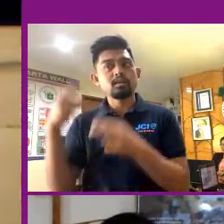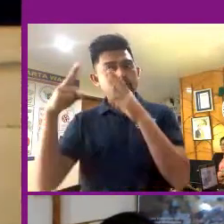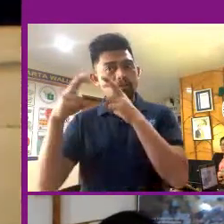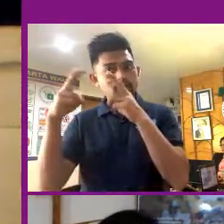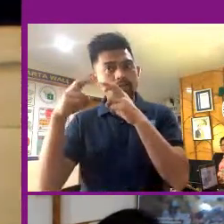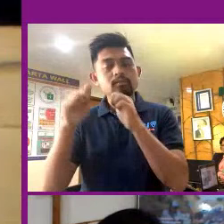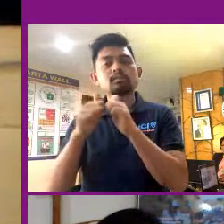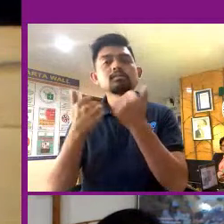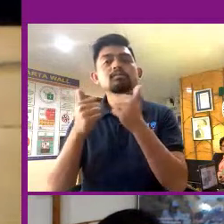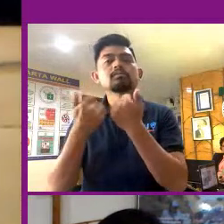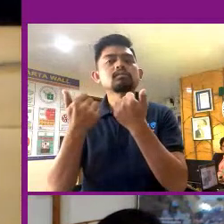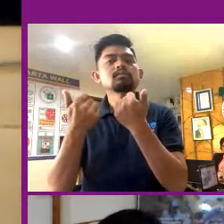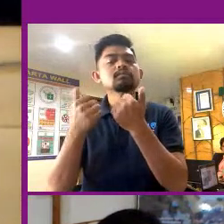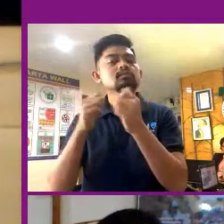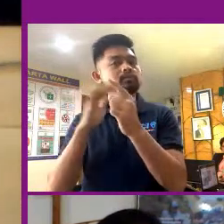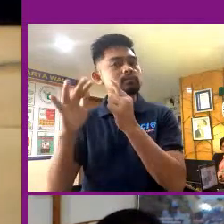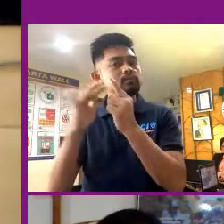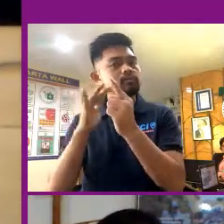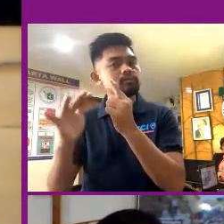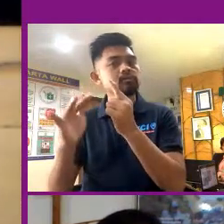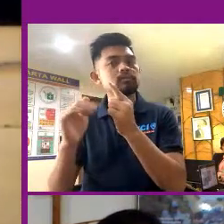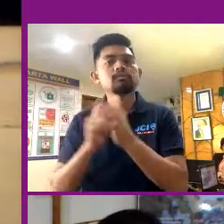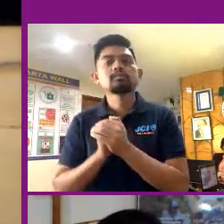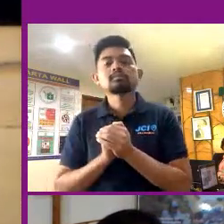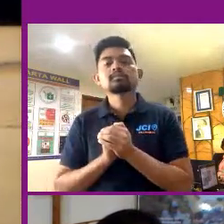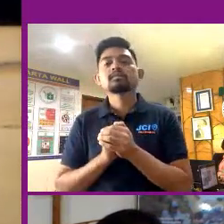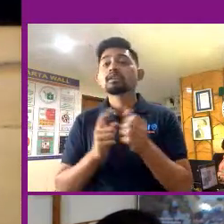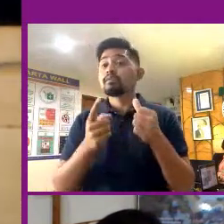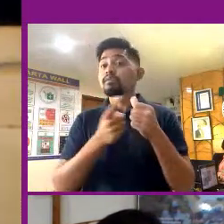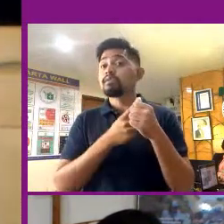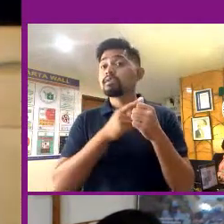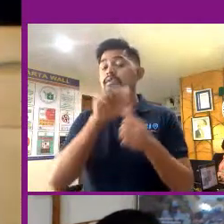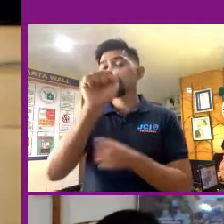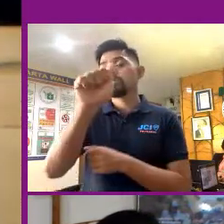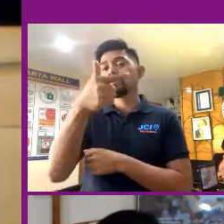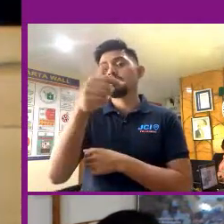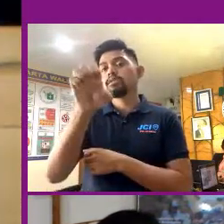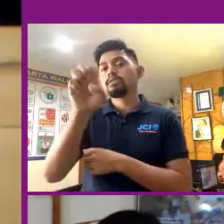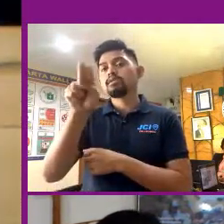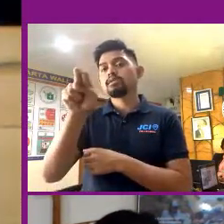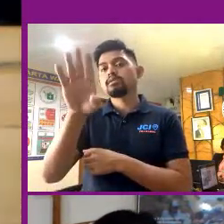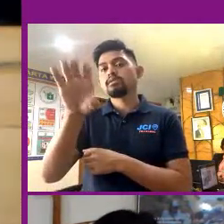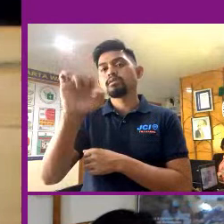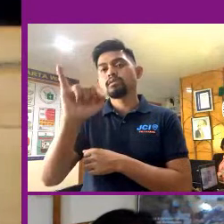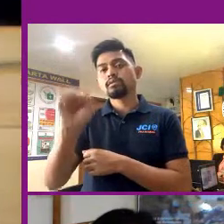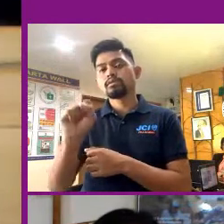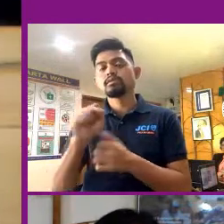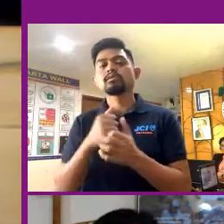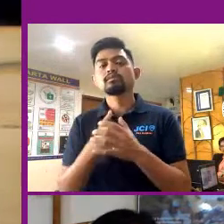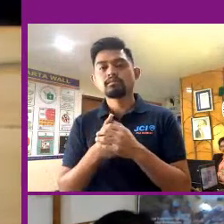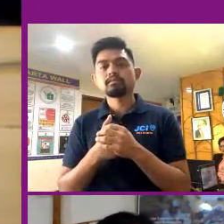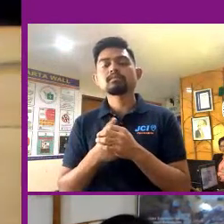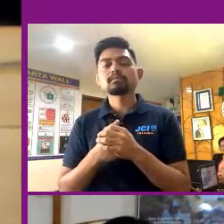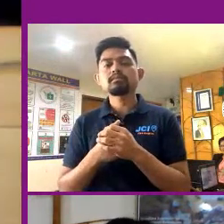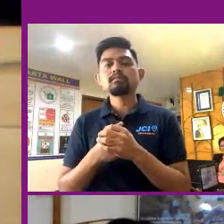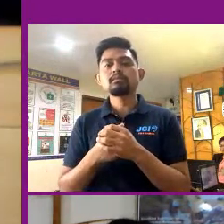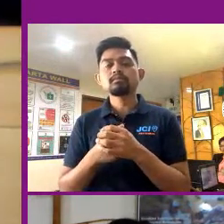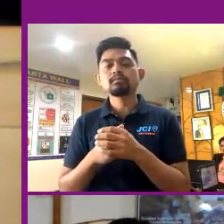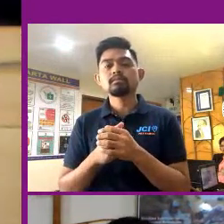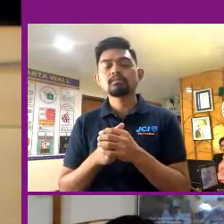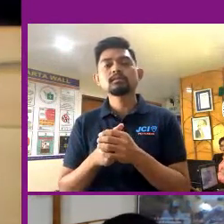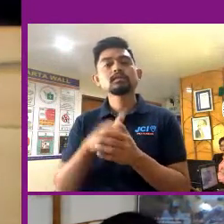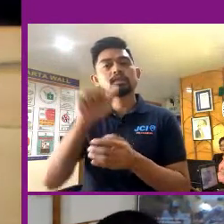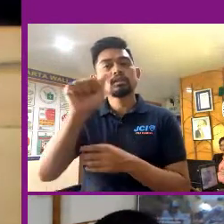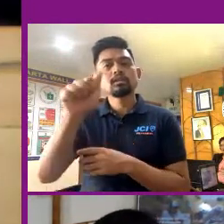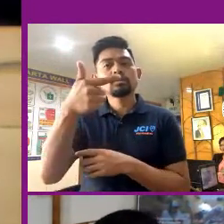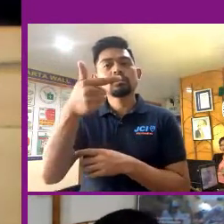Ang primero pong mag-monitor niyan, dapat ang agency concerned. Ano po? Na natin po kanina. Agency